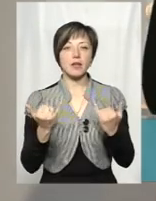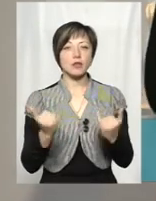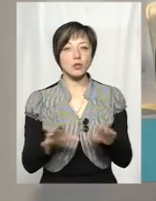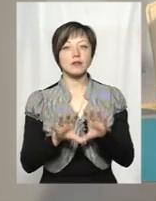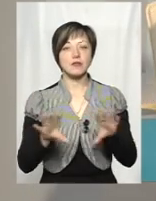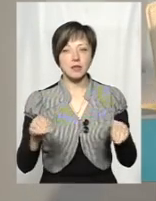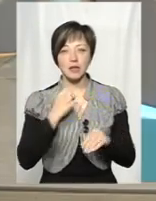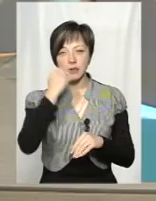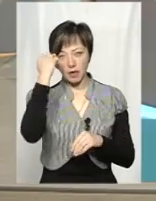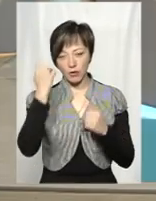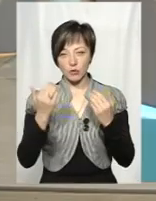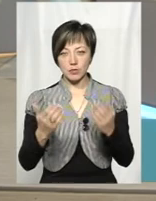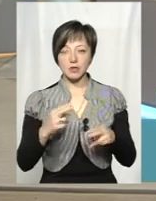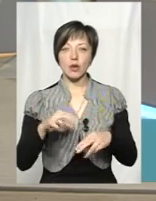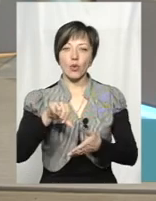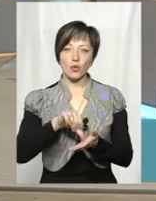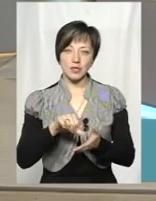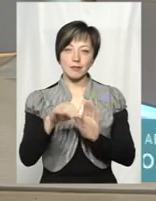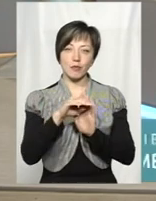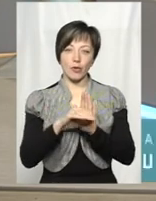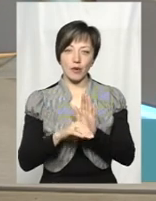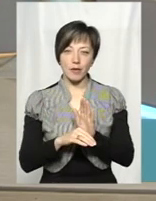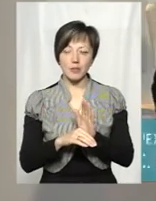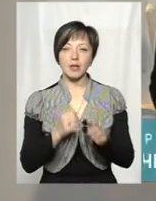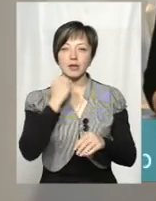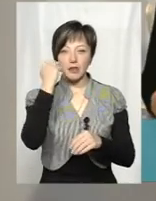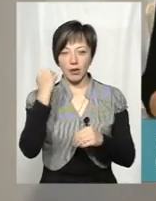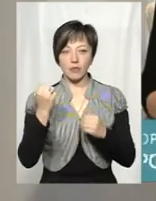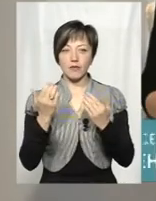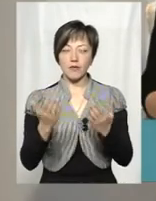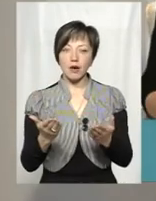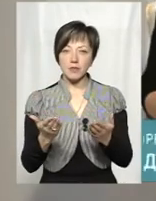це все. Я дякую вам за участь у передачі. Дякую вам,